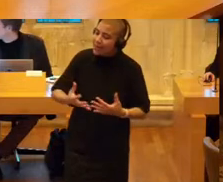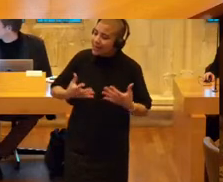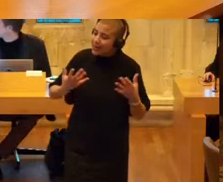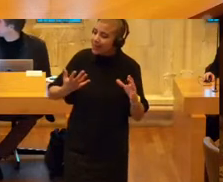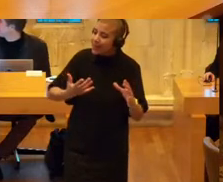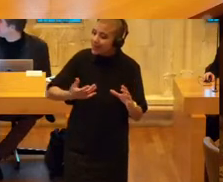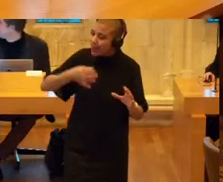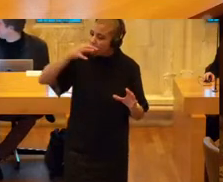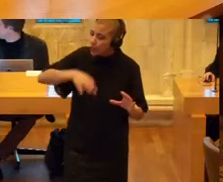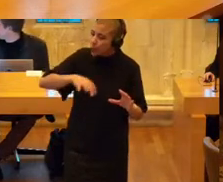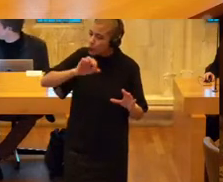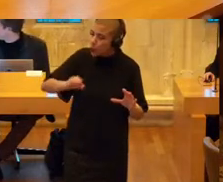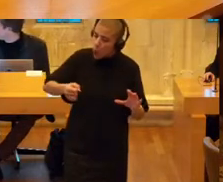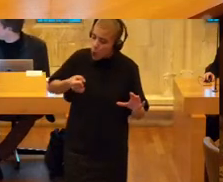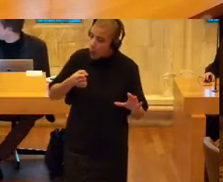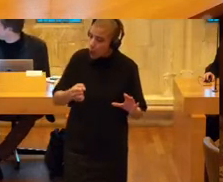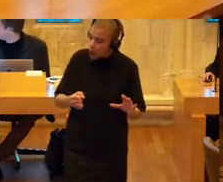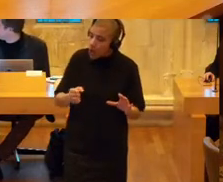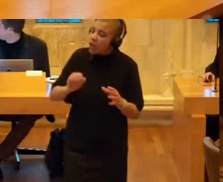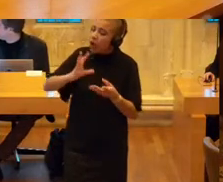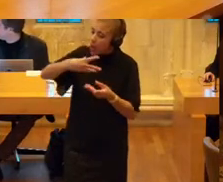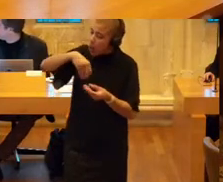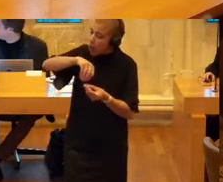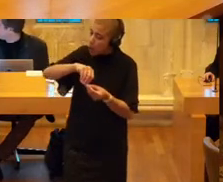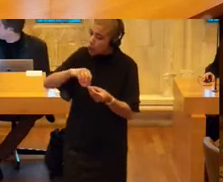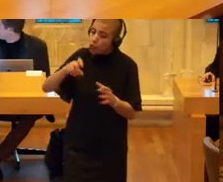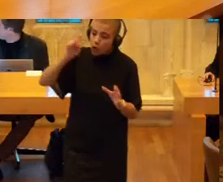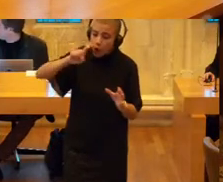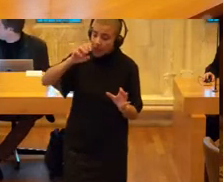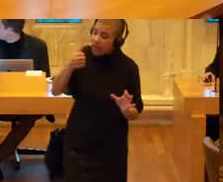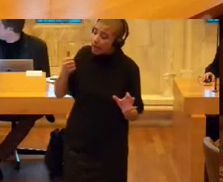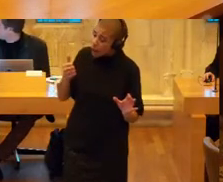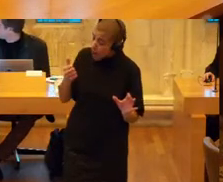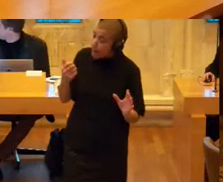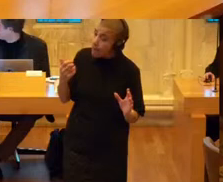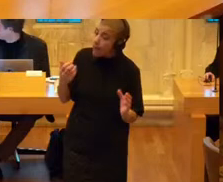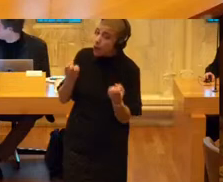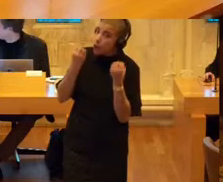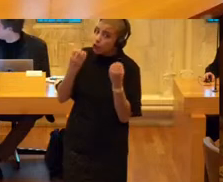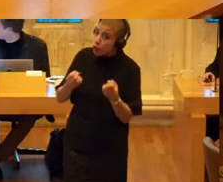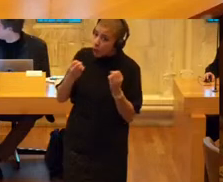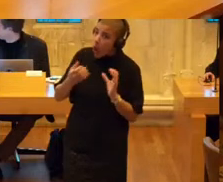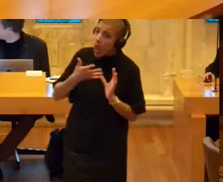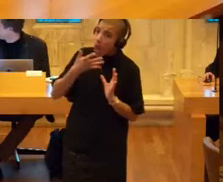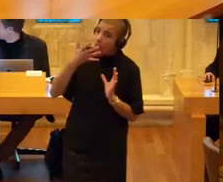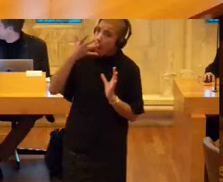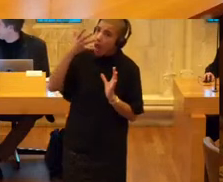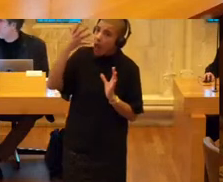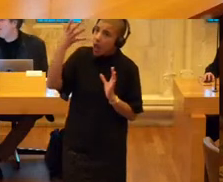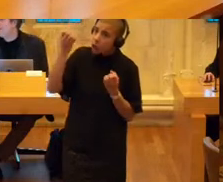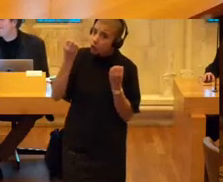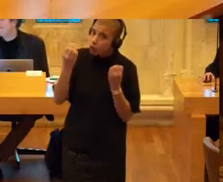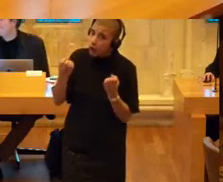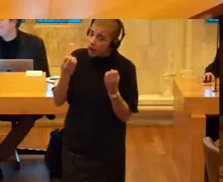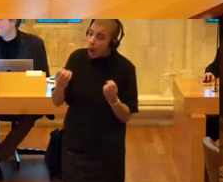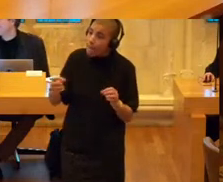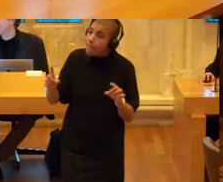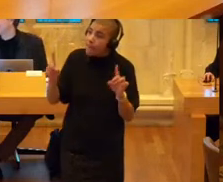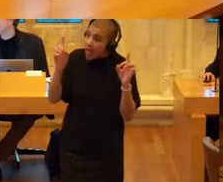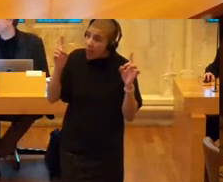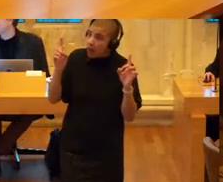j'ajoute aussi que, de manière générale, vous parlez souvent, mais quand on réussit quelque chose,